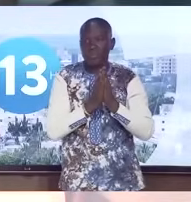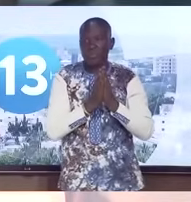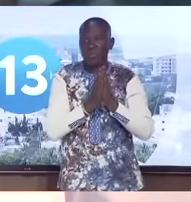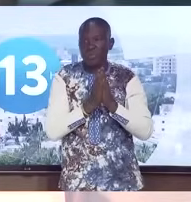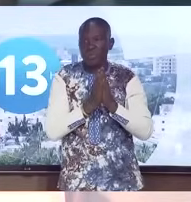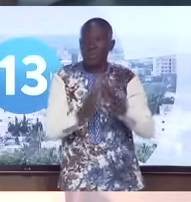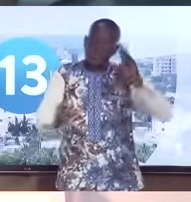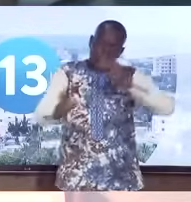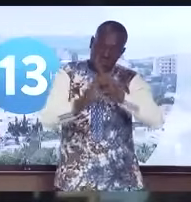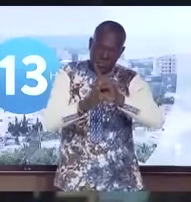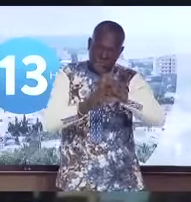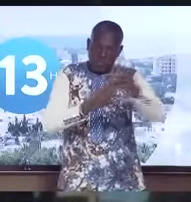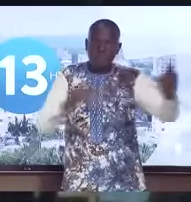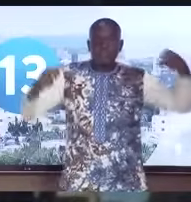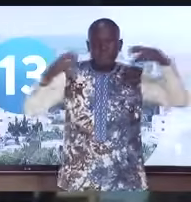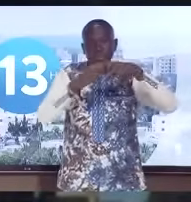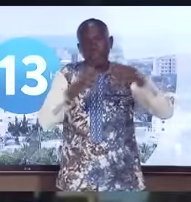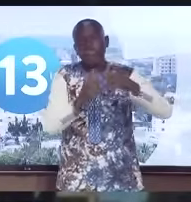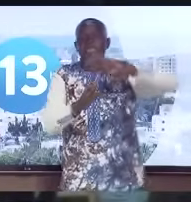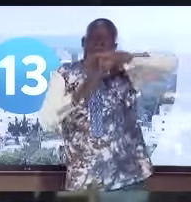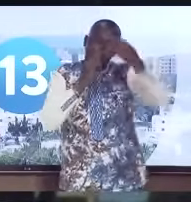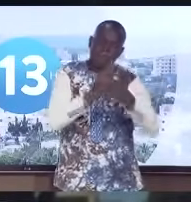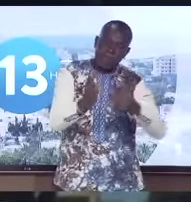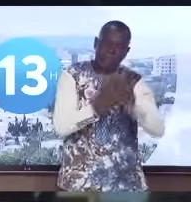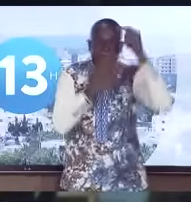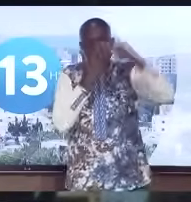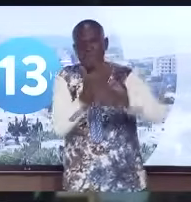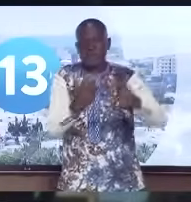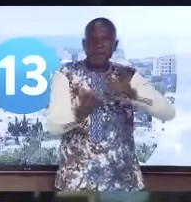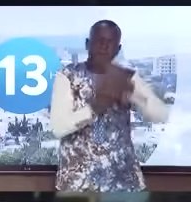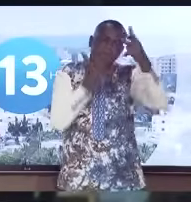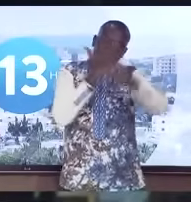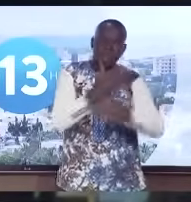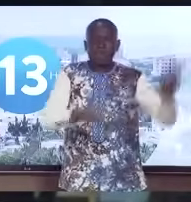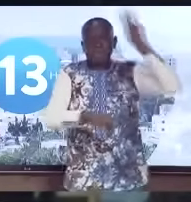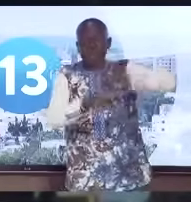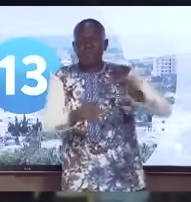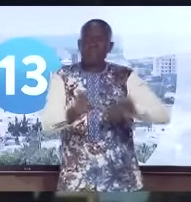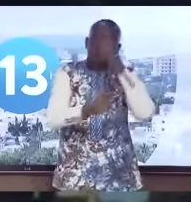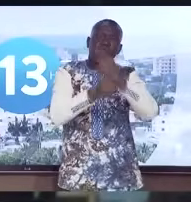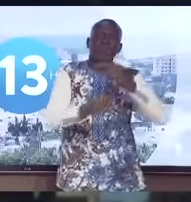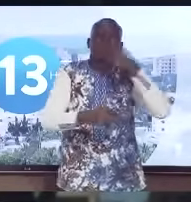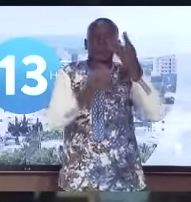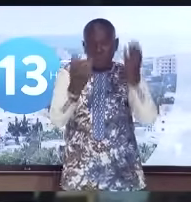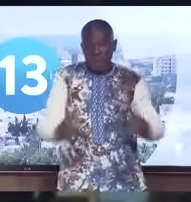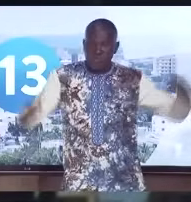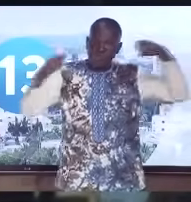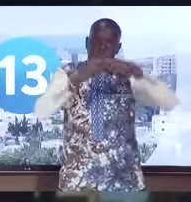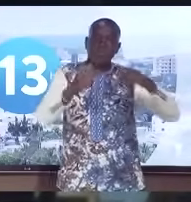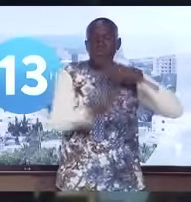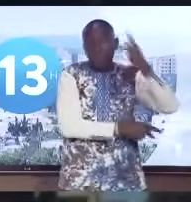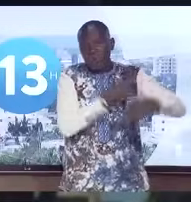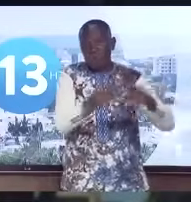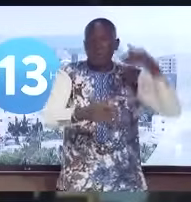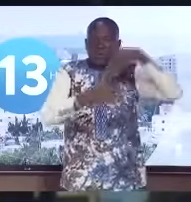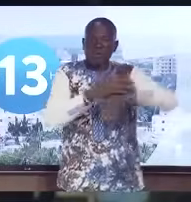Dans le domaine de l'énergie, l'on fait le point sur les projets et programmes mis en œuvre en vue de répondre aux besoins en énergie des populations.